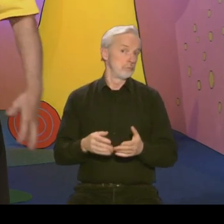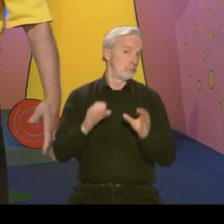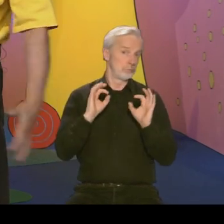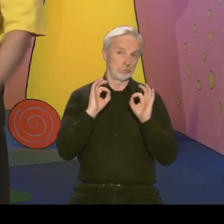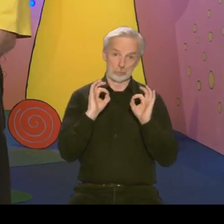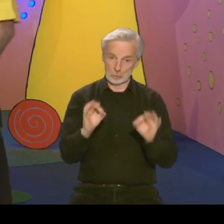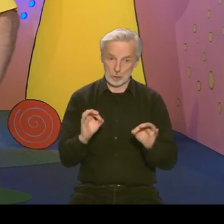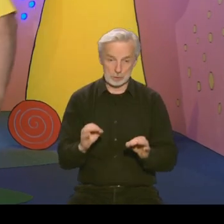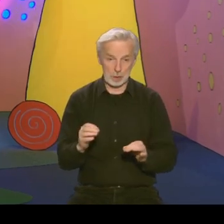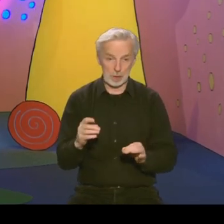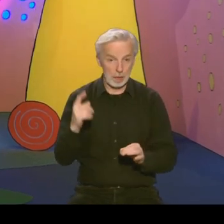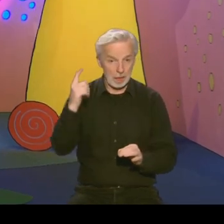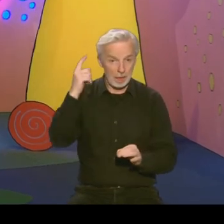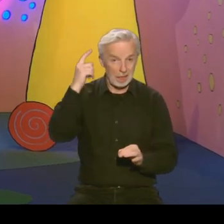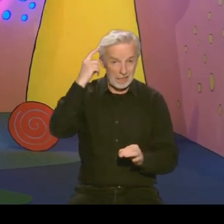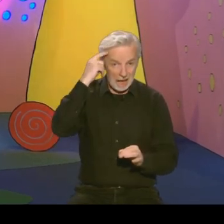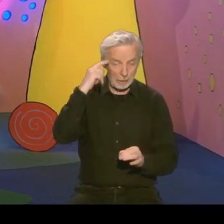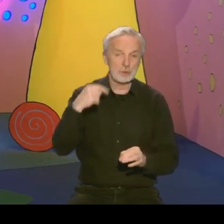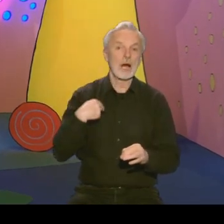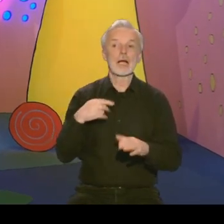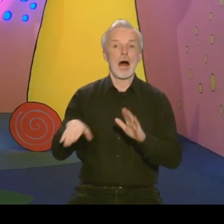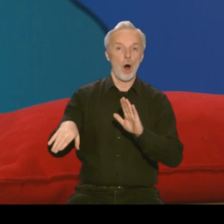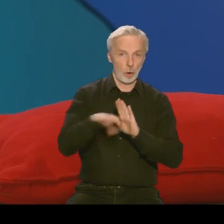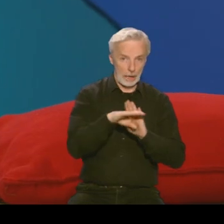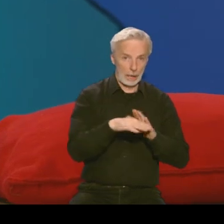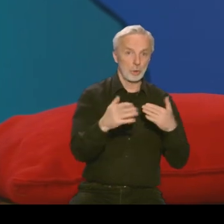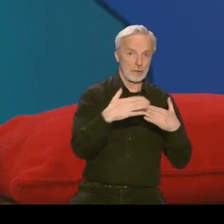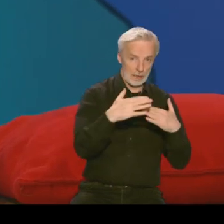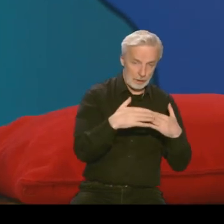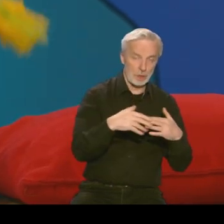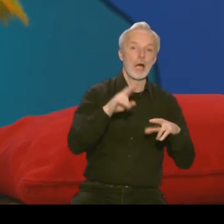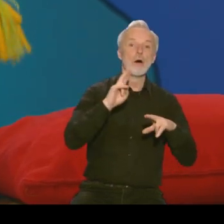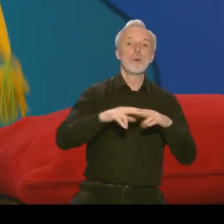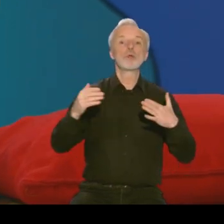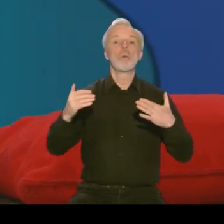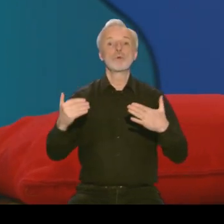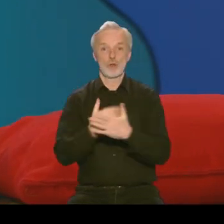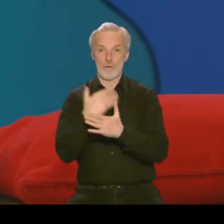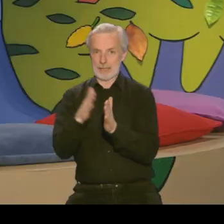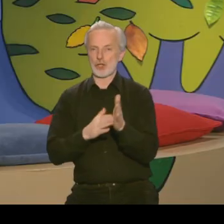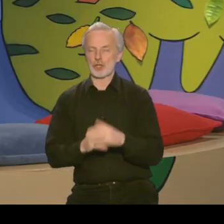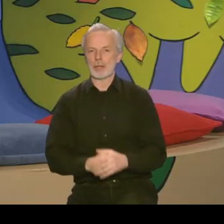na hlavu. No tak já jdu za dveře a začneme znova. Dobře, od začátku. Tak.